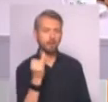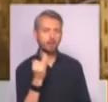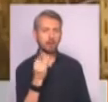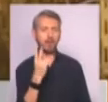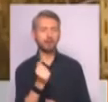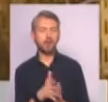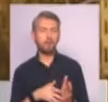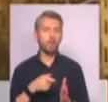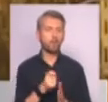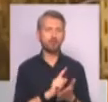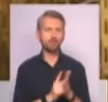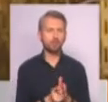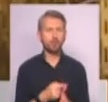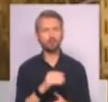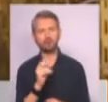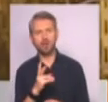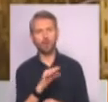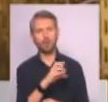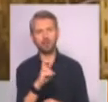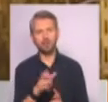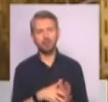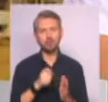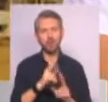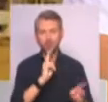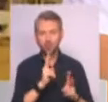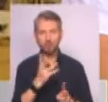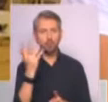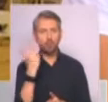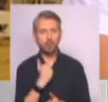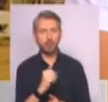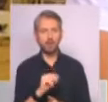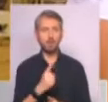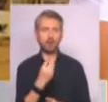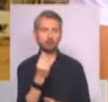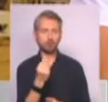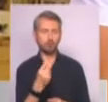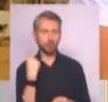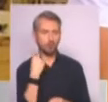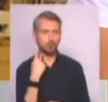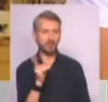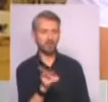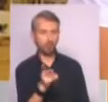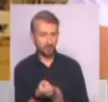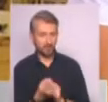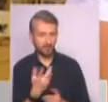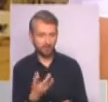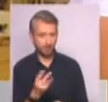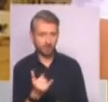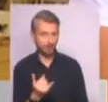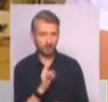подачу терміново, чи там ЖЕК, чи ОСББ позовів, на коли там перша сума заборгованості 2 копійки з'явилася, ну не